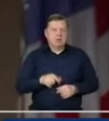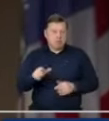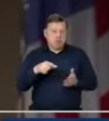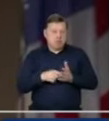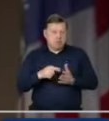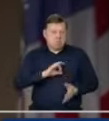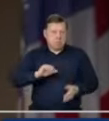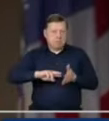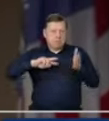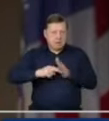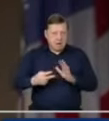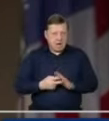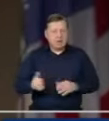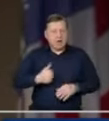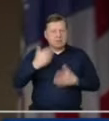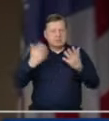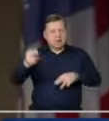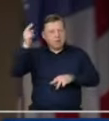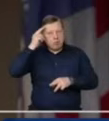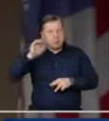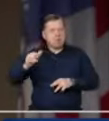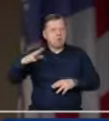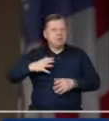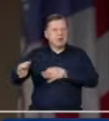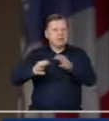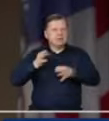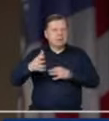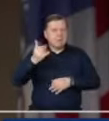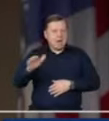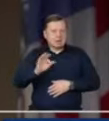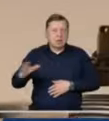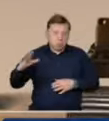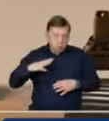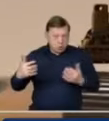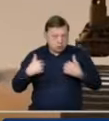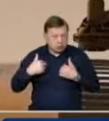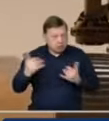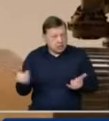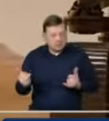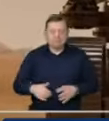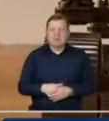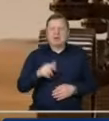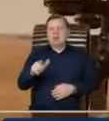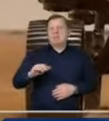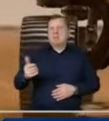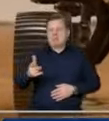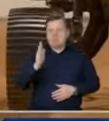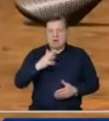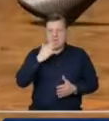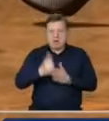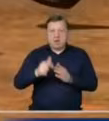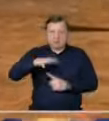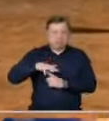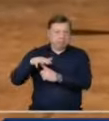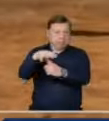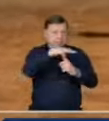większych planów. To próba zrozumienia Marsa i jego ewolucji, czy istniało tam życie. Pierwszy raz w misjach marsjańskich zostanie wykorzystany dron.